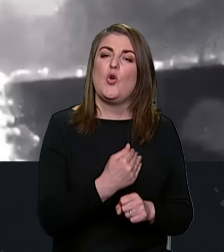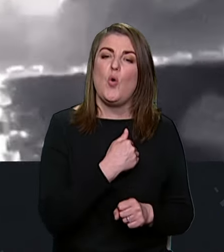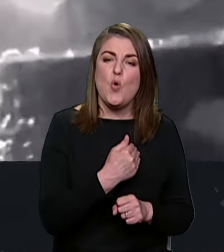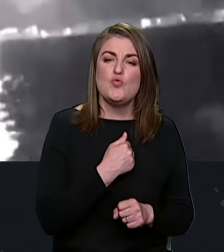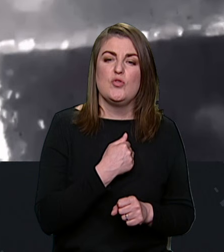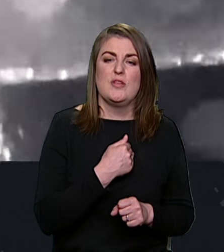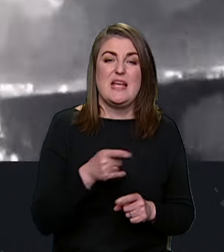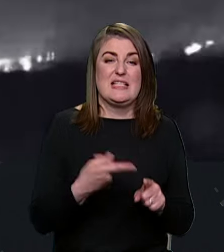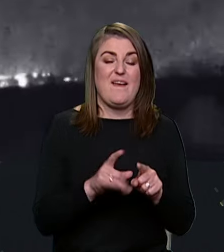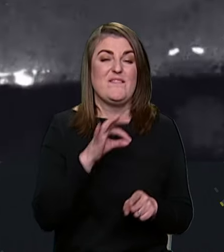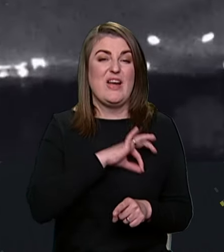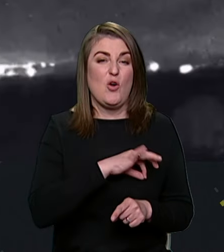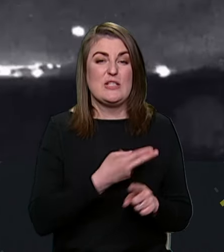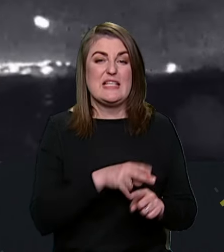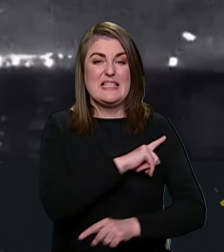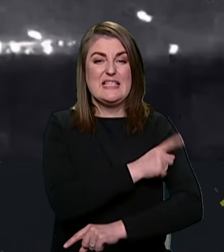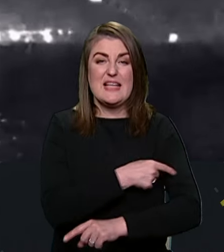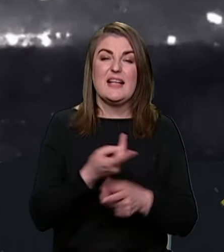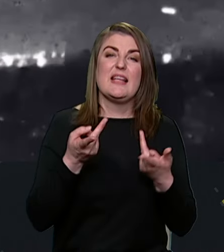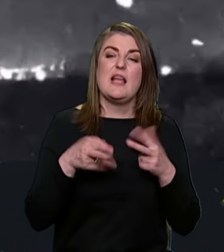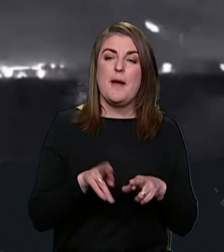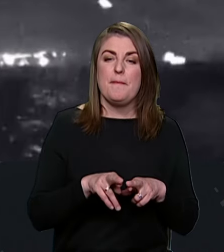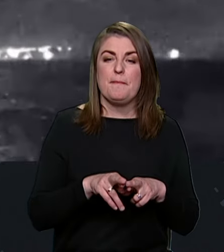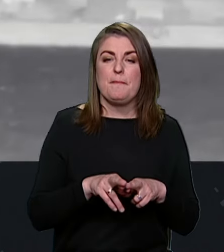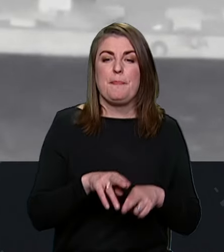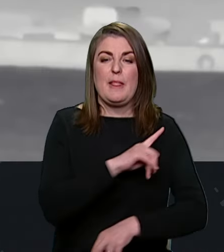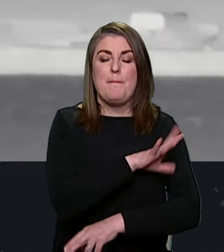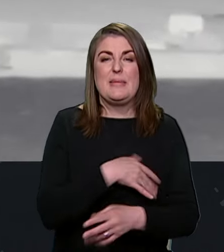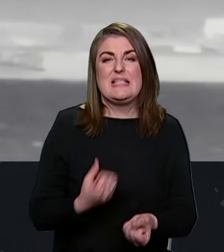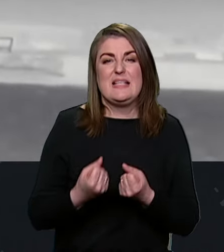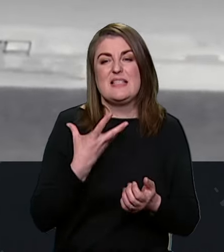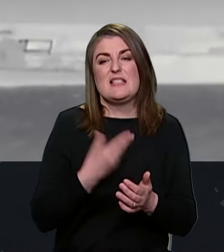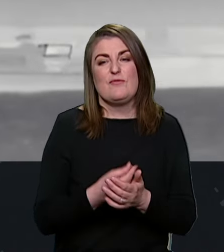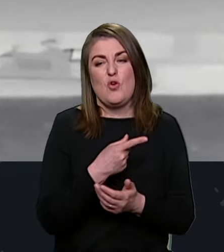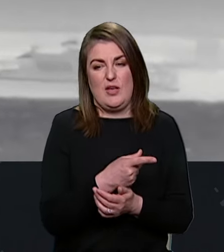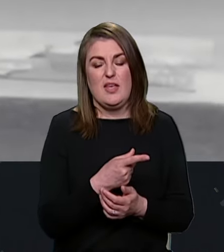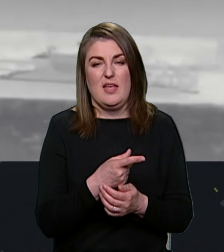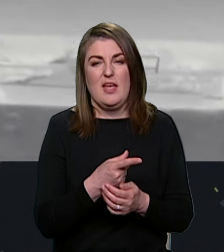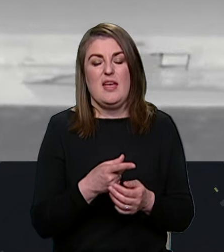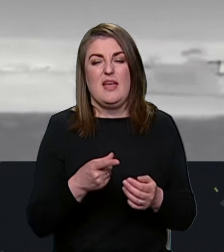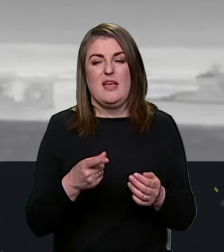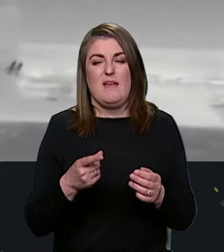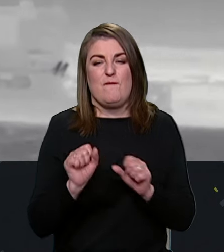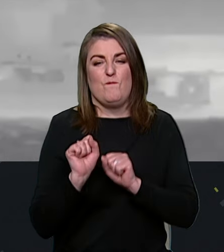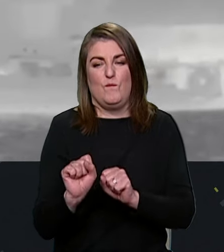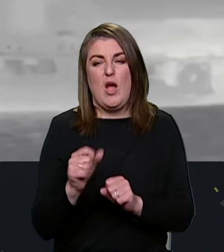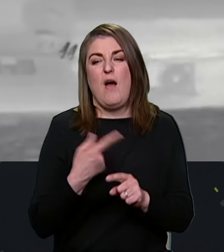його використати, оці сили, для підсилення своєї дніпровської флотилі. Вони багато про неї